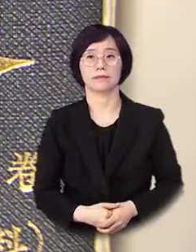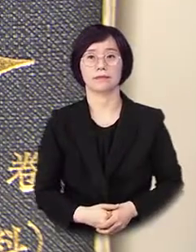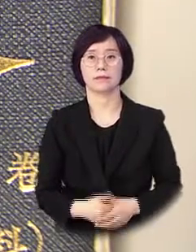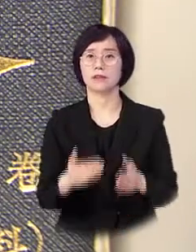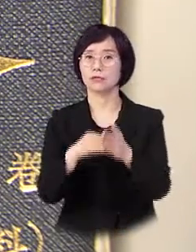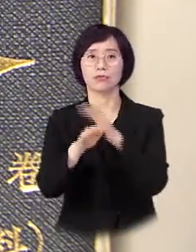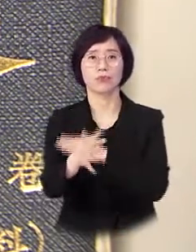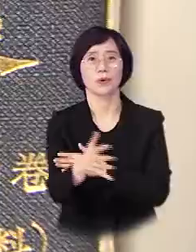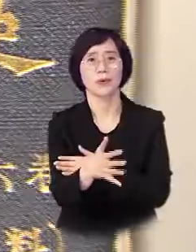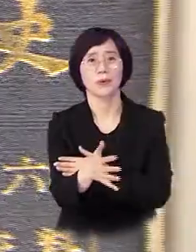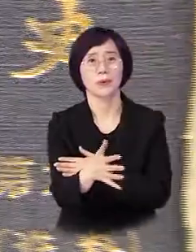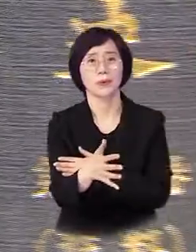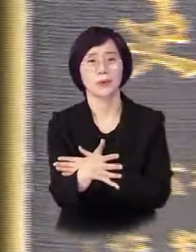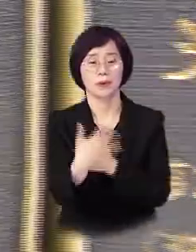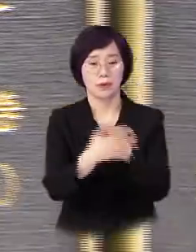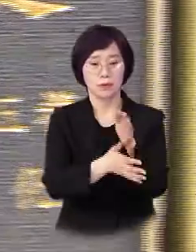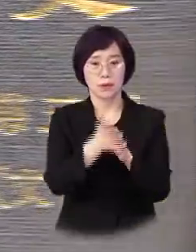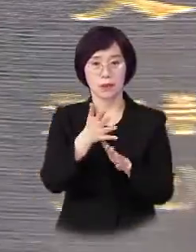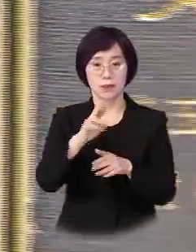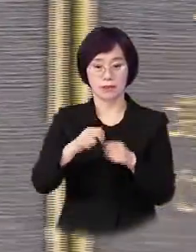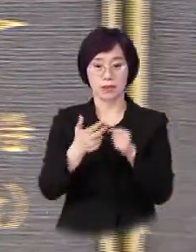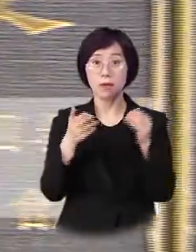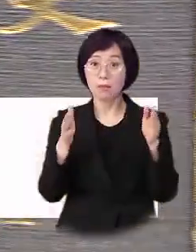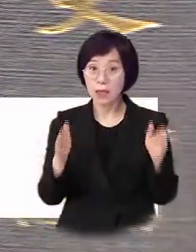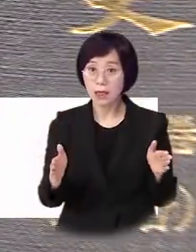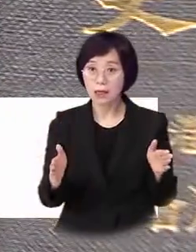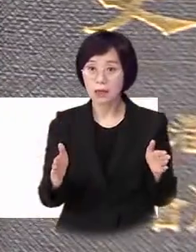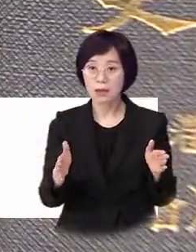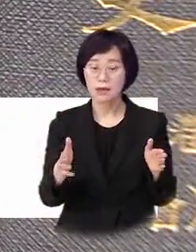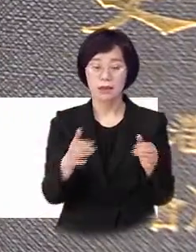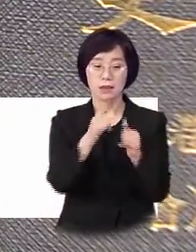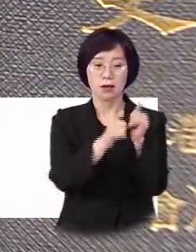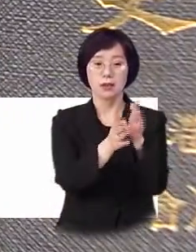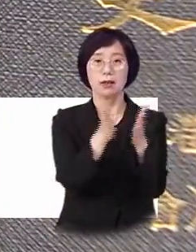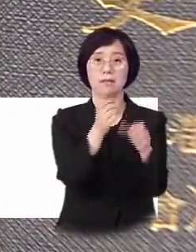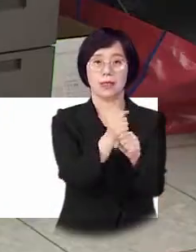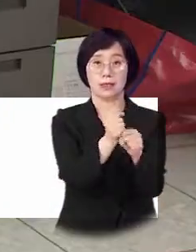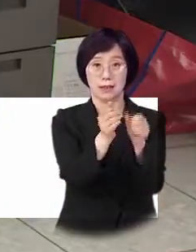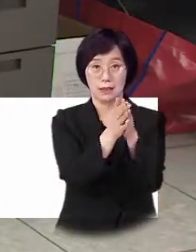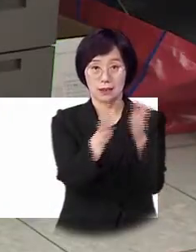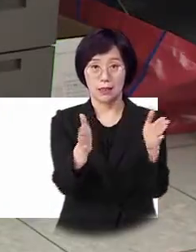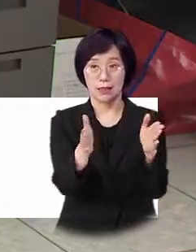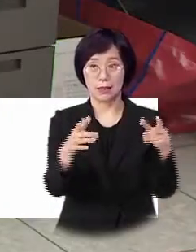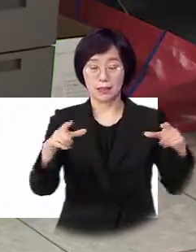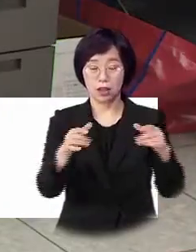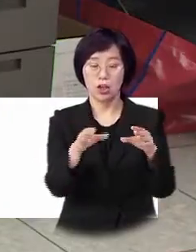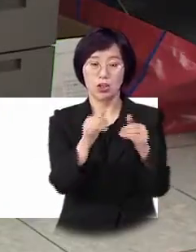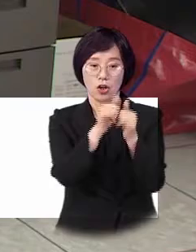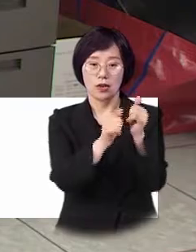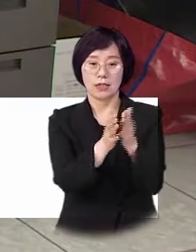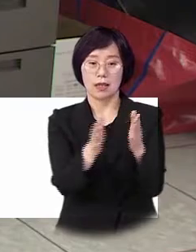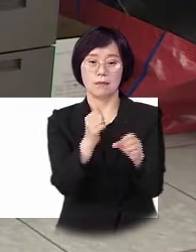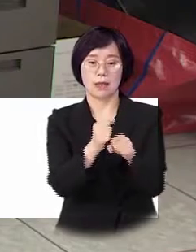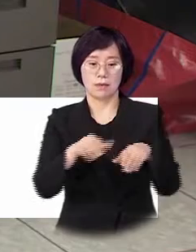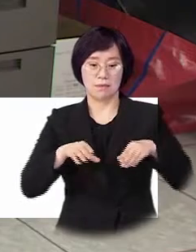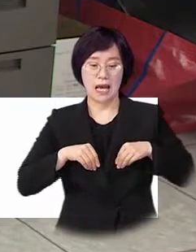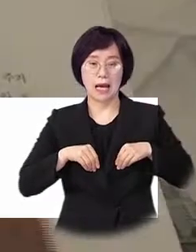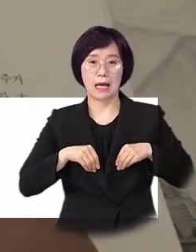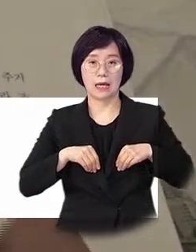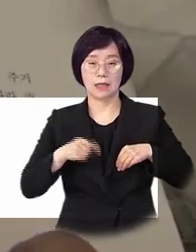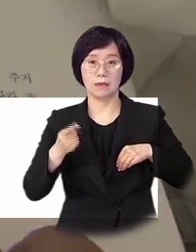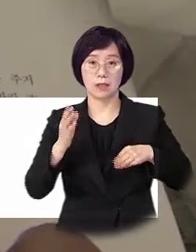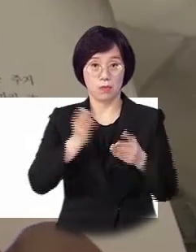마지막이었습니다 대구시가 27년만에 시사 편찬에 나섭니다 g 역사 연구의 손을 놓고 있다는 pc 보도에